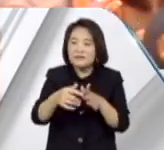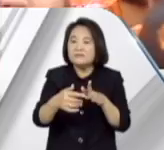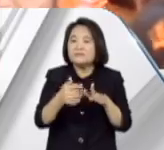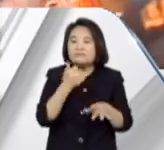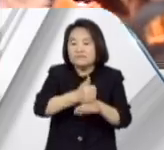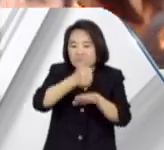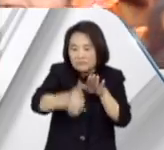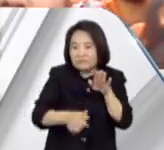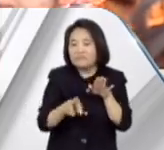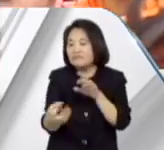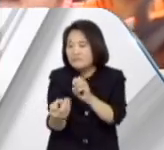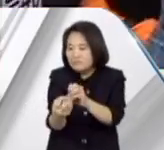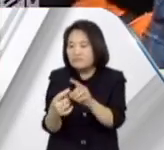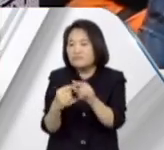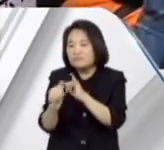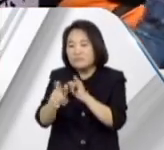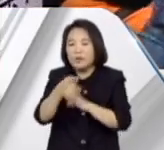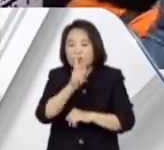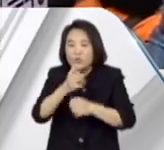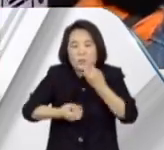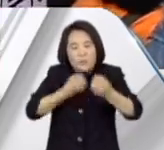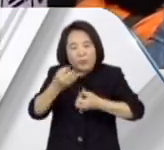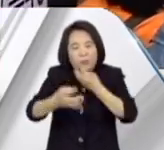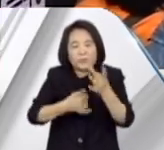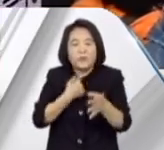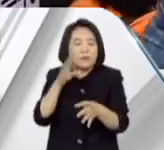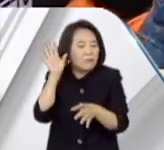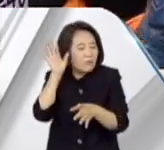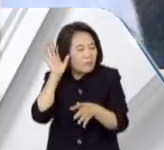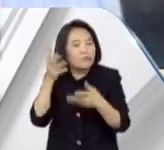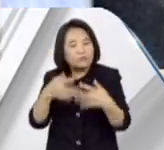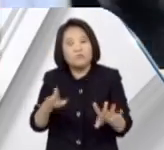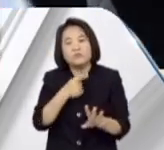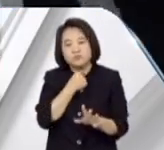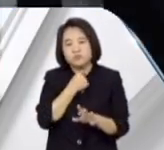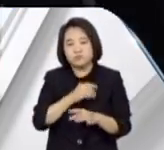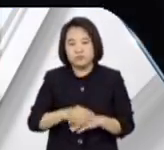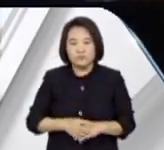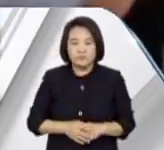电的副台，就喊他躺耳朵，你们的伤。台下新闻的观众陈硕，台北报道。